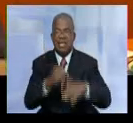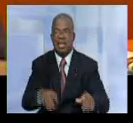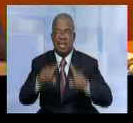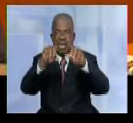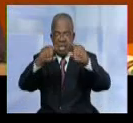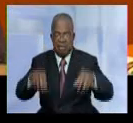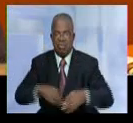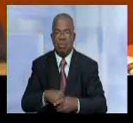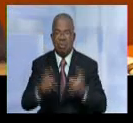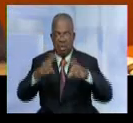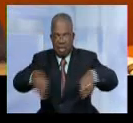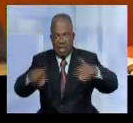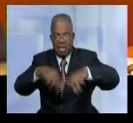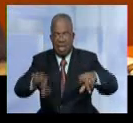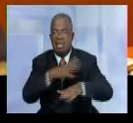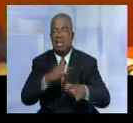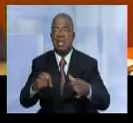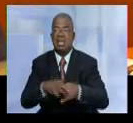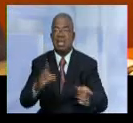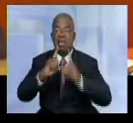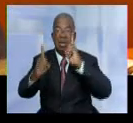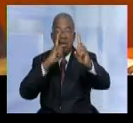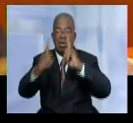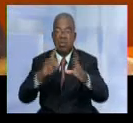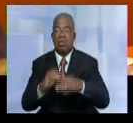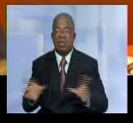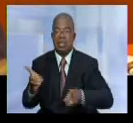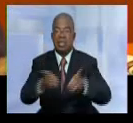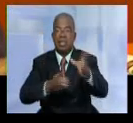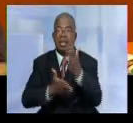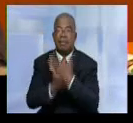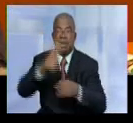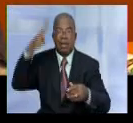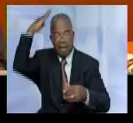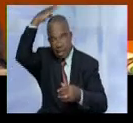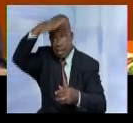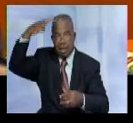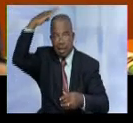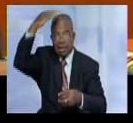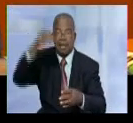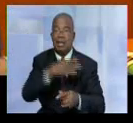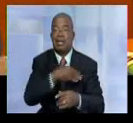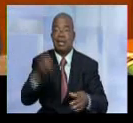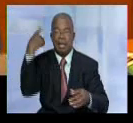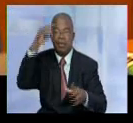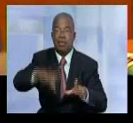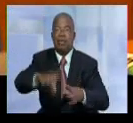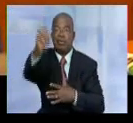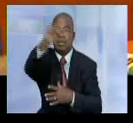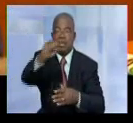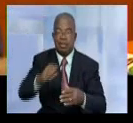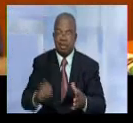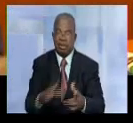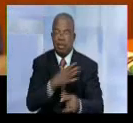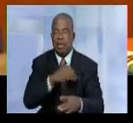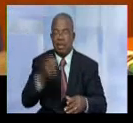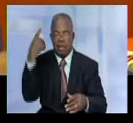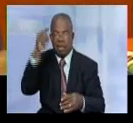du rapport de la commission Dialogue, Vérité et Réconciliation en vue de trouver des solutions